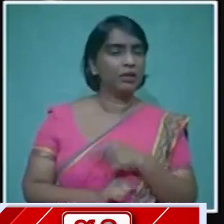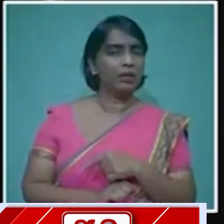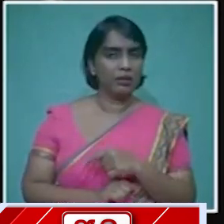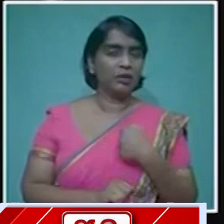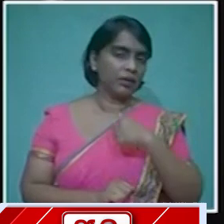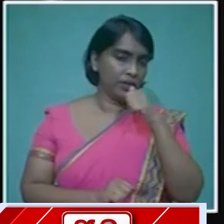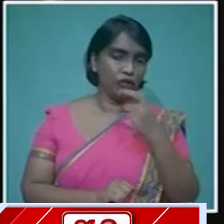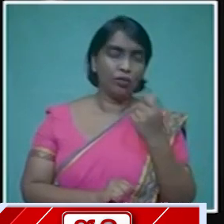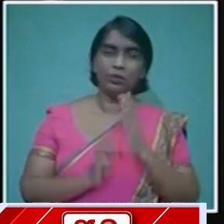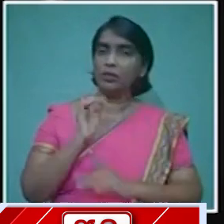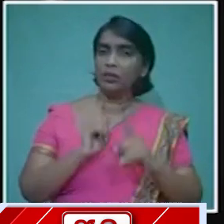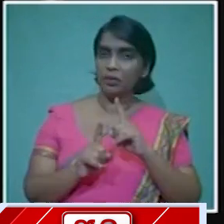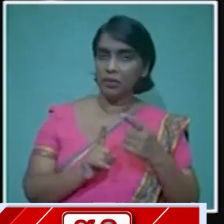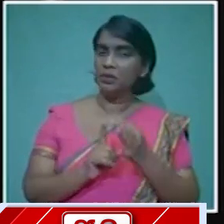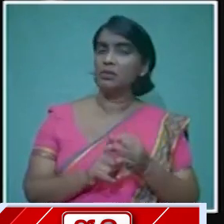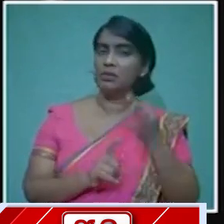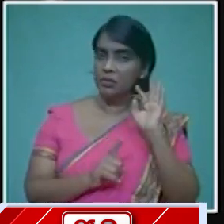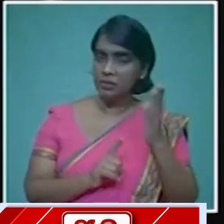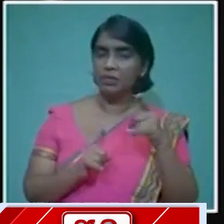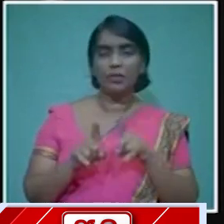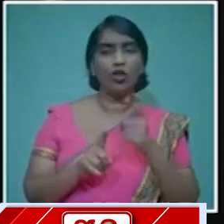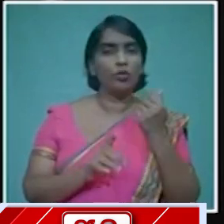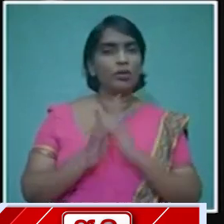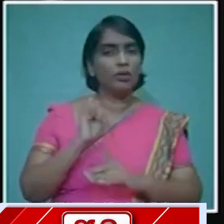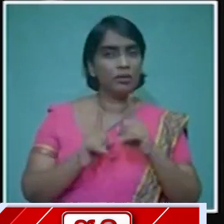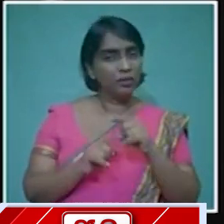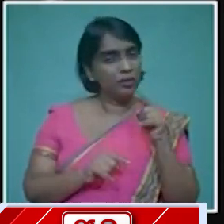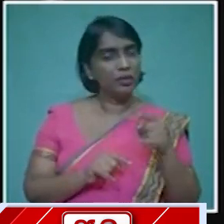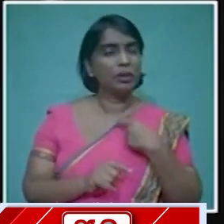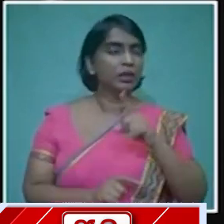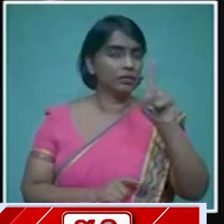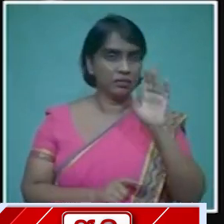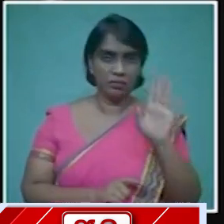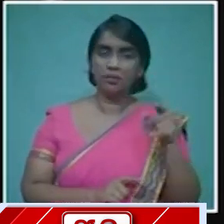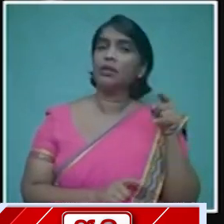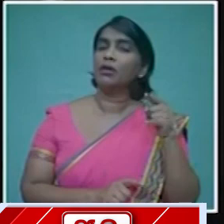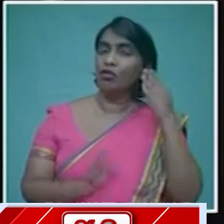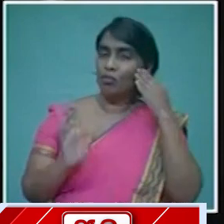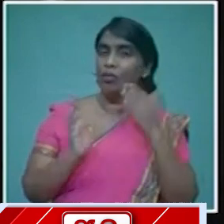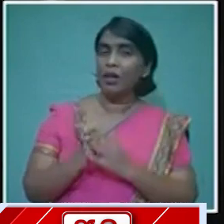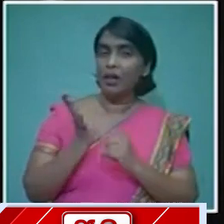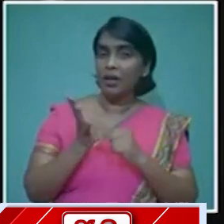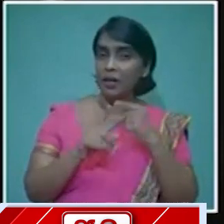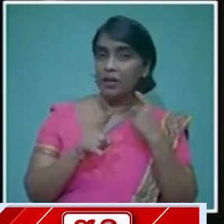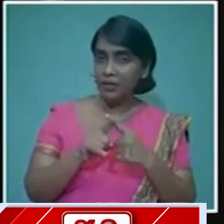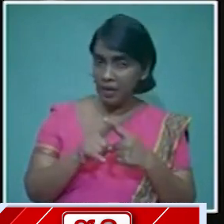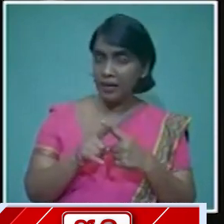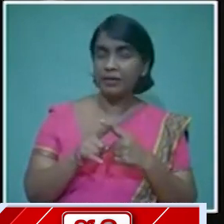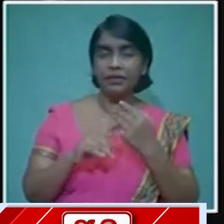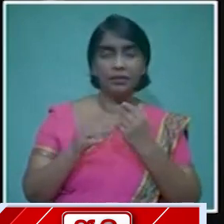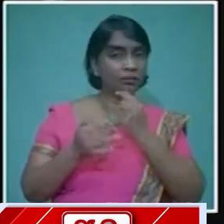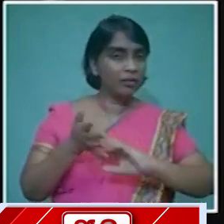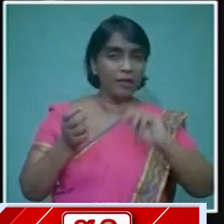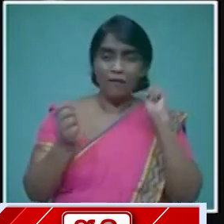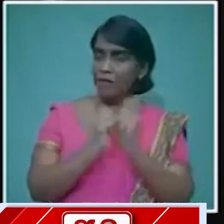අපේ ඇතර මුදල් අමාත්‍යාංශයේ ජනාධිපතිතුමාගෙනුත් ඒ වගේ මුදල් අමාත්‍යාංශිනුත් තිල්ලීමක් කරලා තියෙනවා මේ සඳහා මේ බදු ගහන එක ක්‍රමවේදය වෙනස්